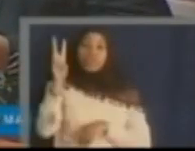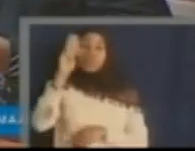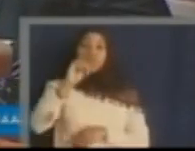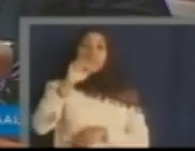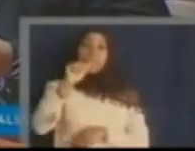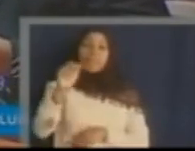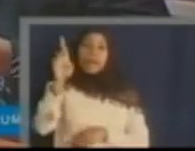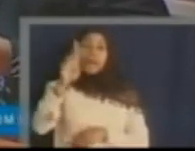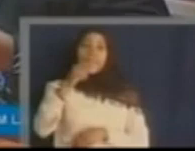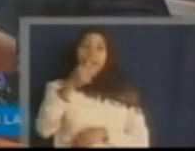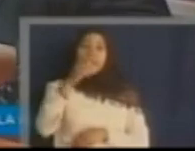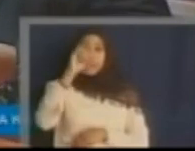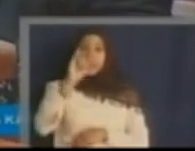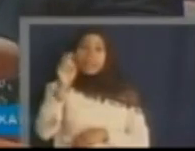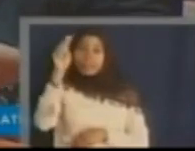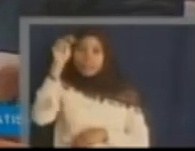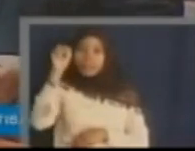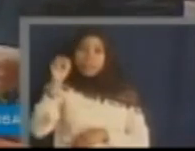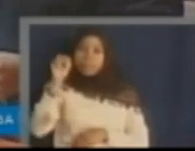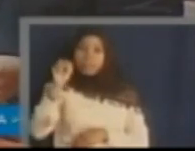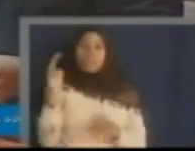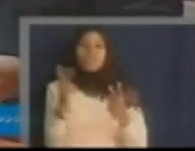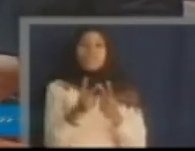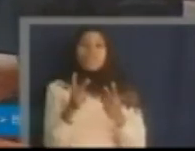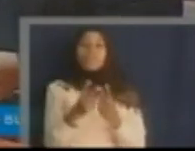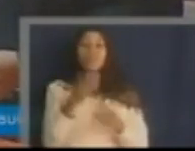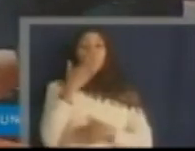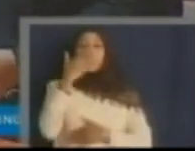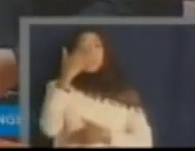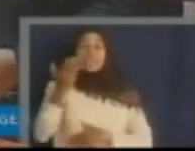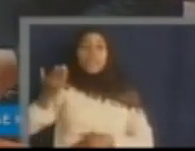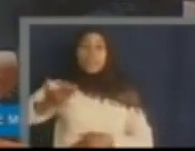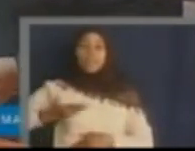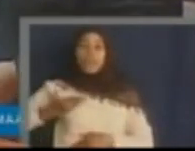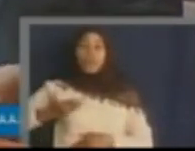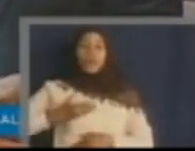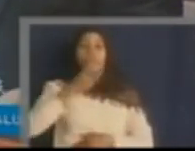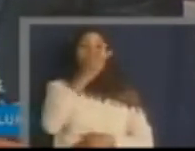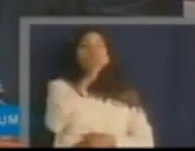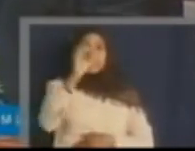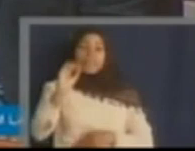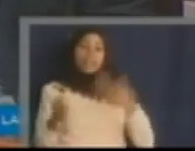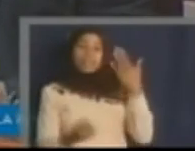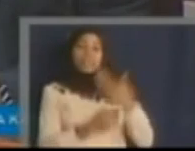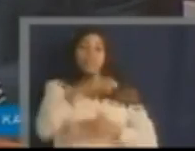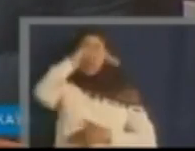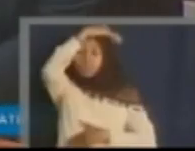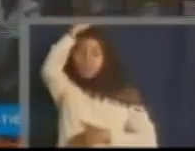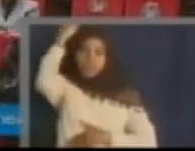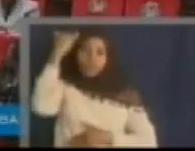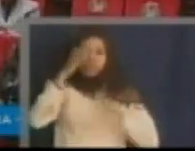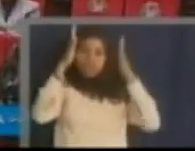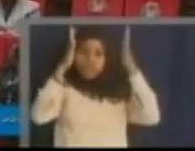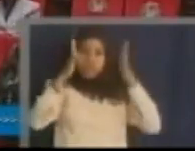Kuna taarifa ya wageni 30 kutoka chuo kikuu Dodoma, kama wapo, nadhani hawapo.